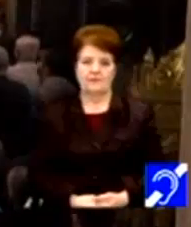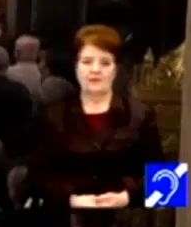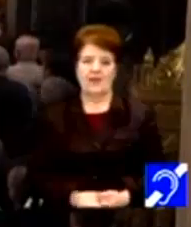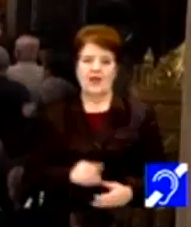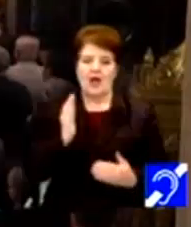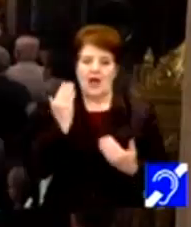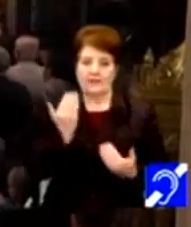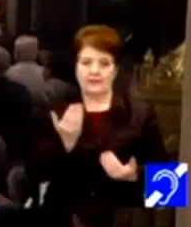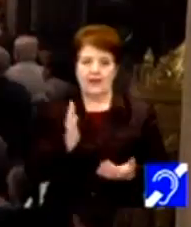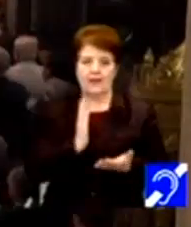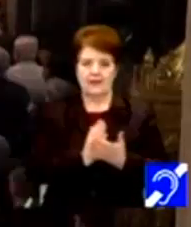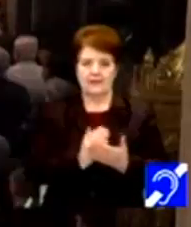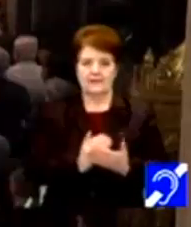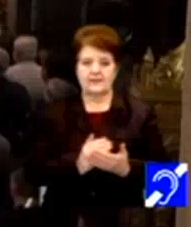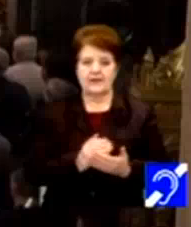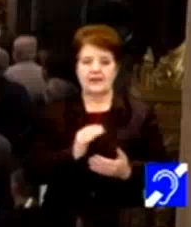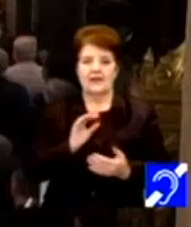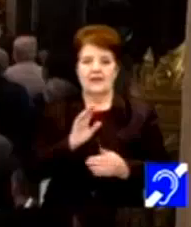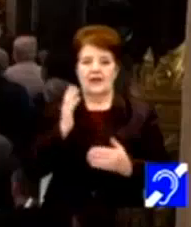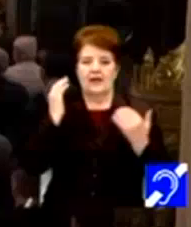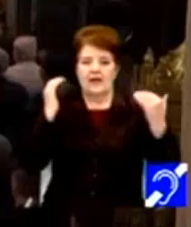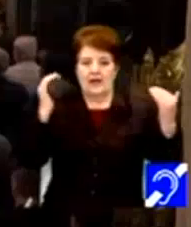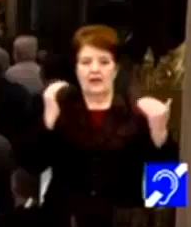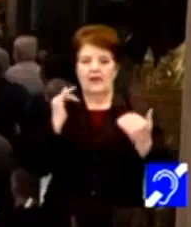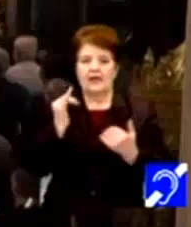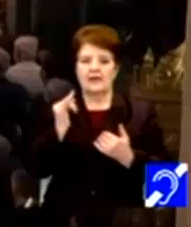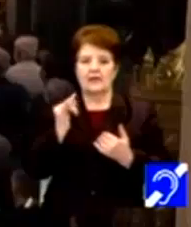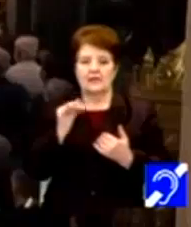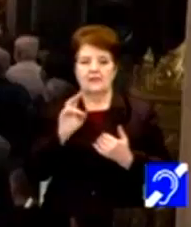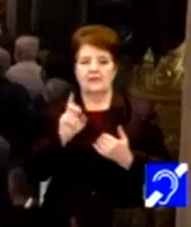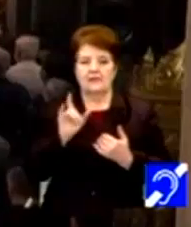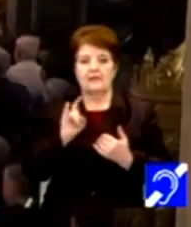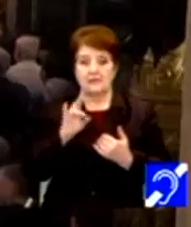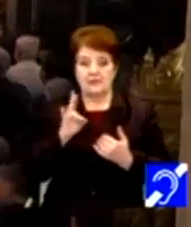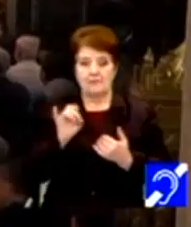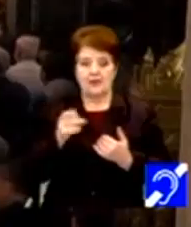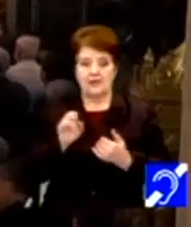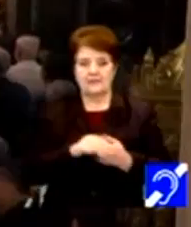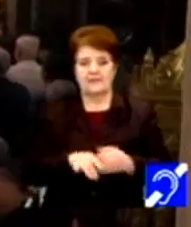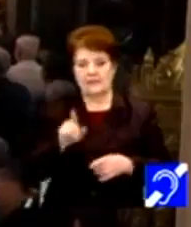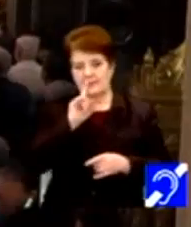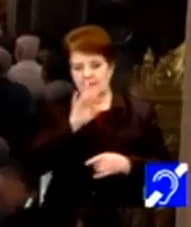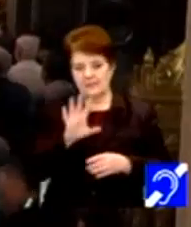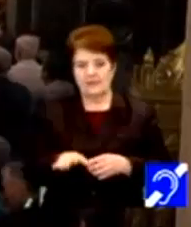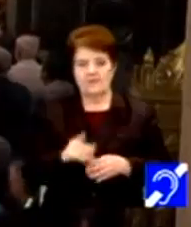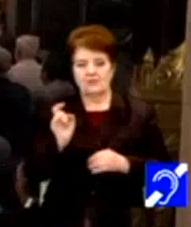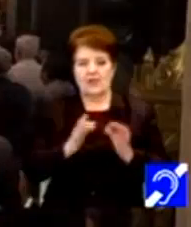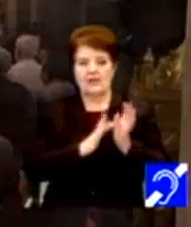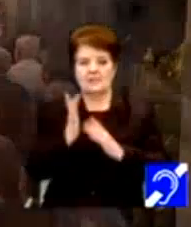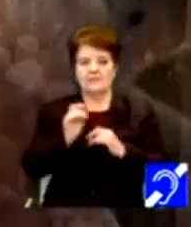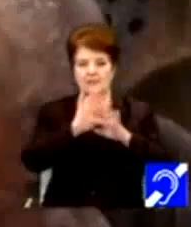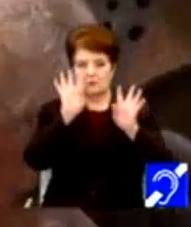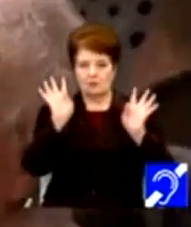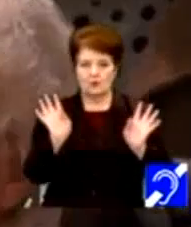este împărăția și puterea și slava a Tatălui și a Fiului și a Sfântului